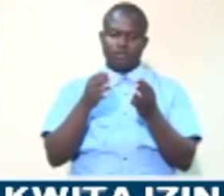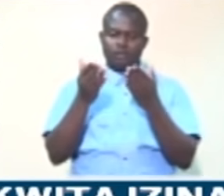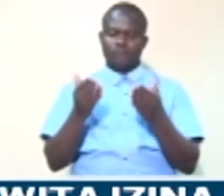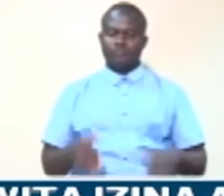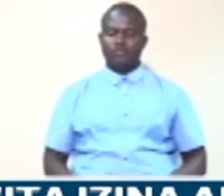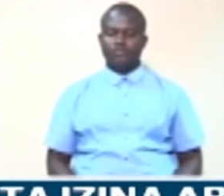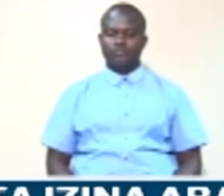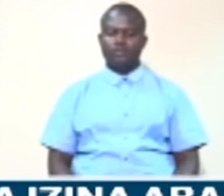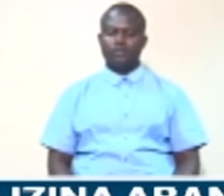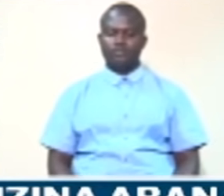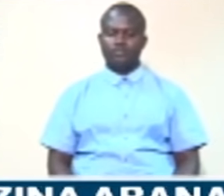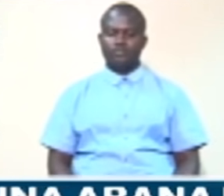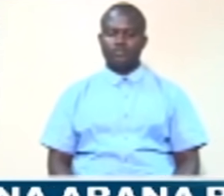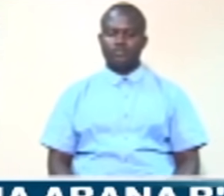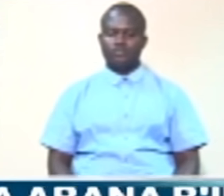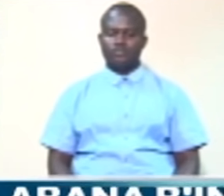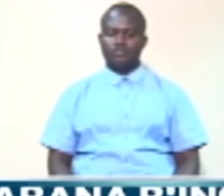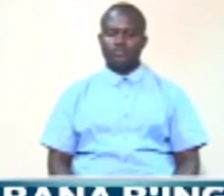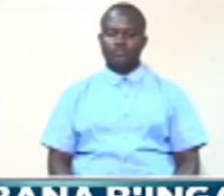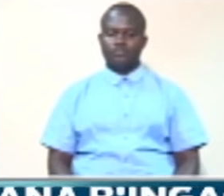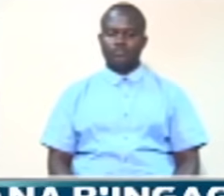Nshimimana badufitiye inkuru irambuye